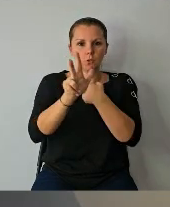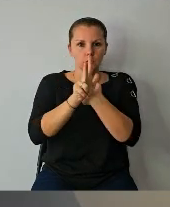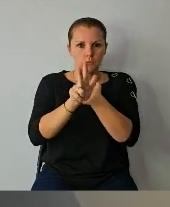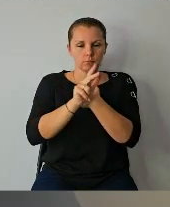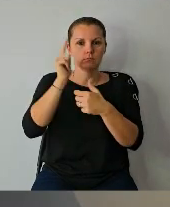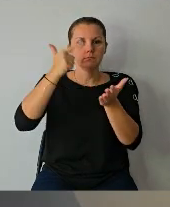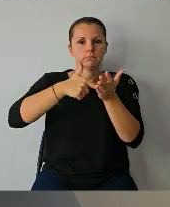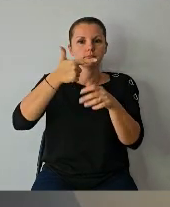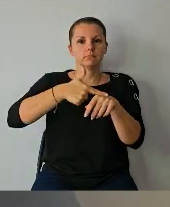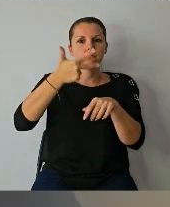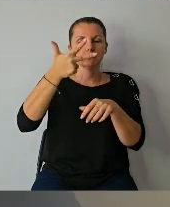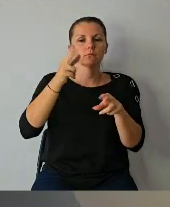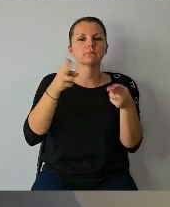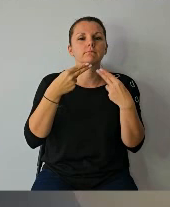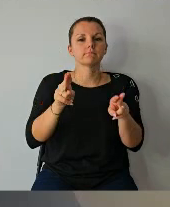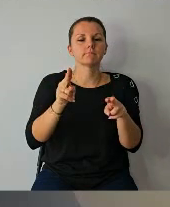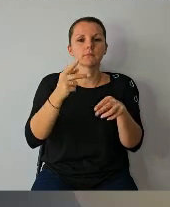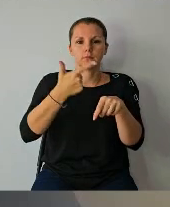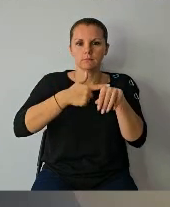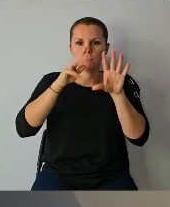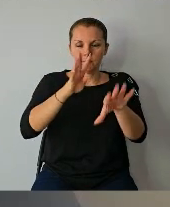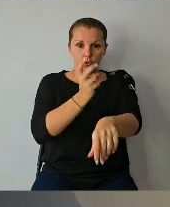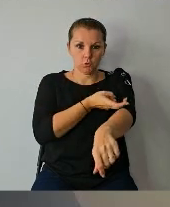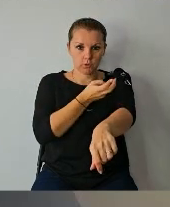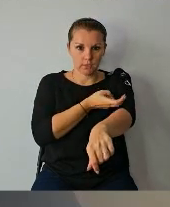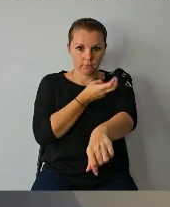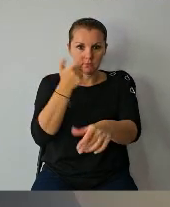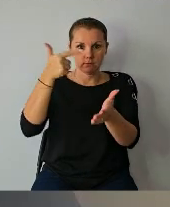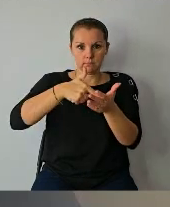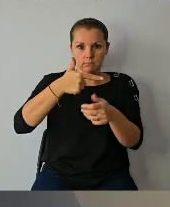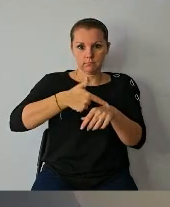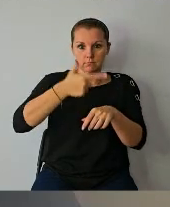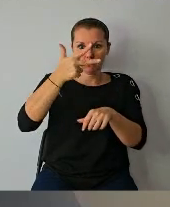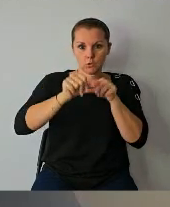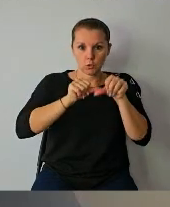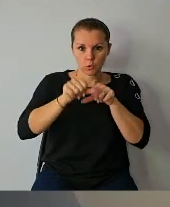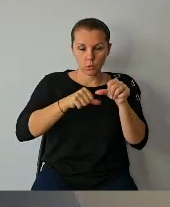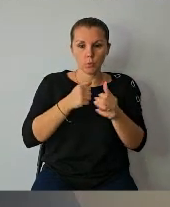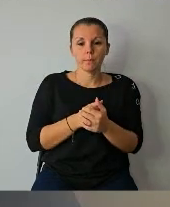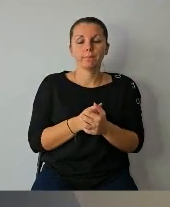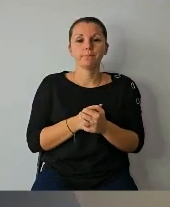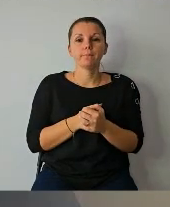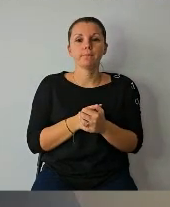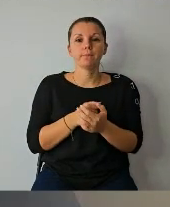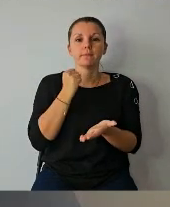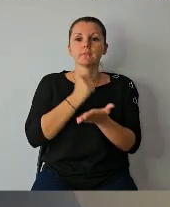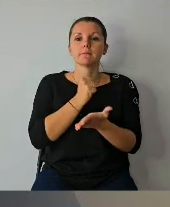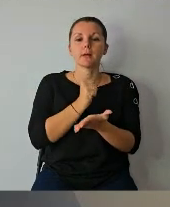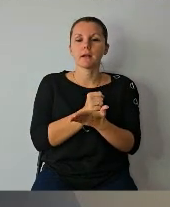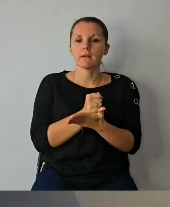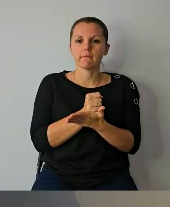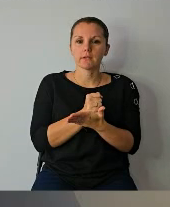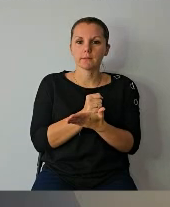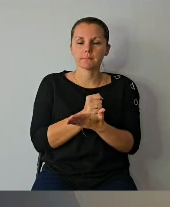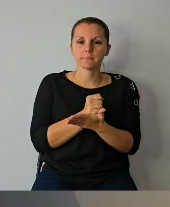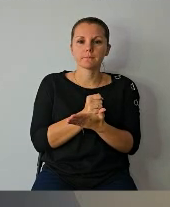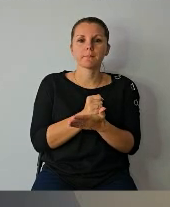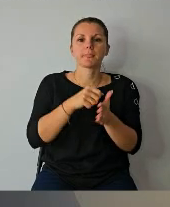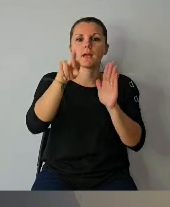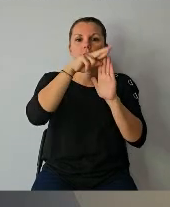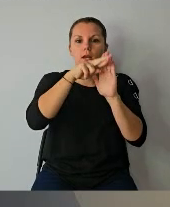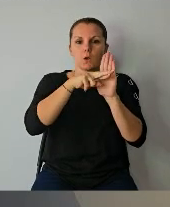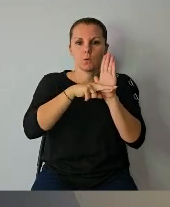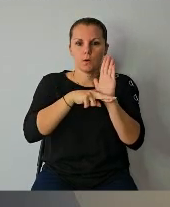62-680-2023 z dnia 29 czerwca 2023 roku Rady Miejskiej w Uchwale w sprawie ustalenia